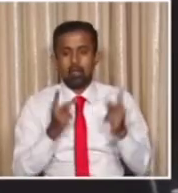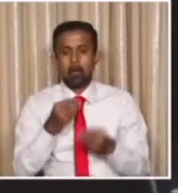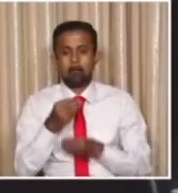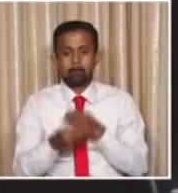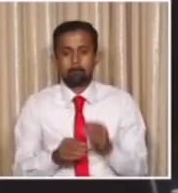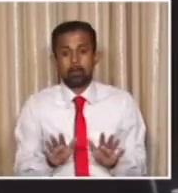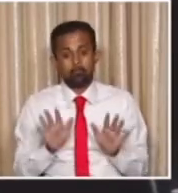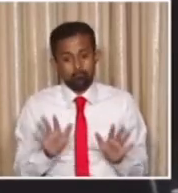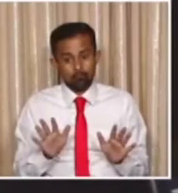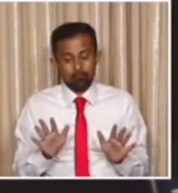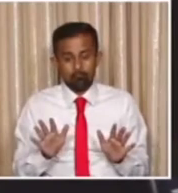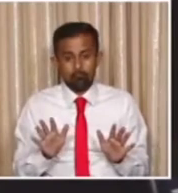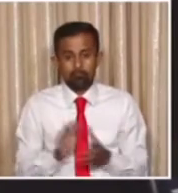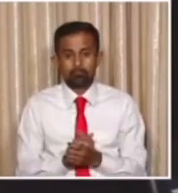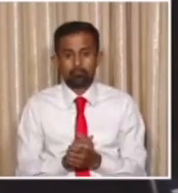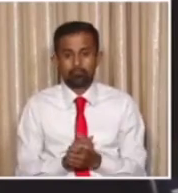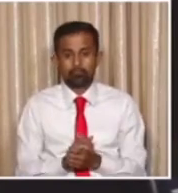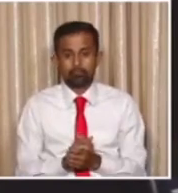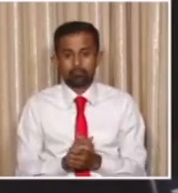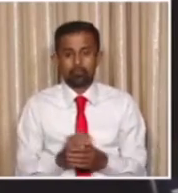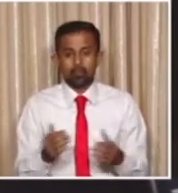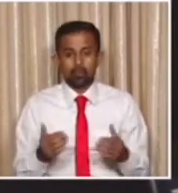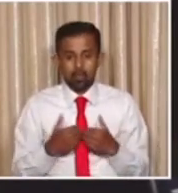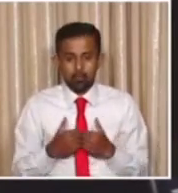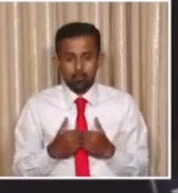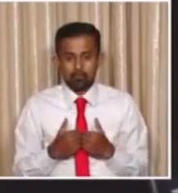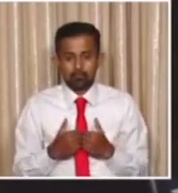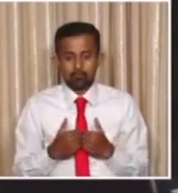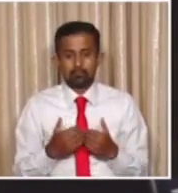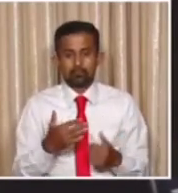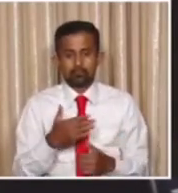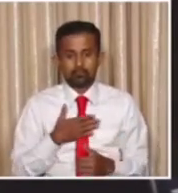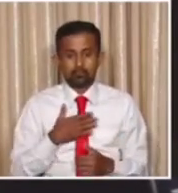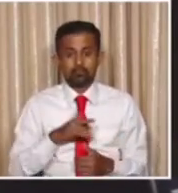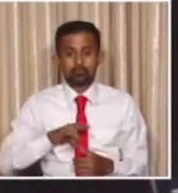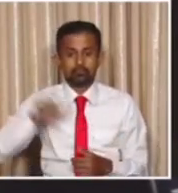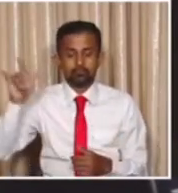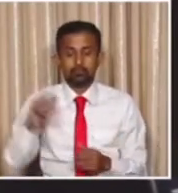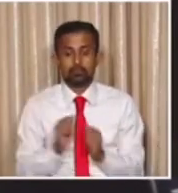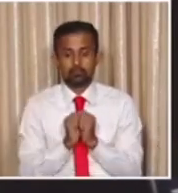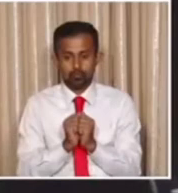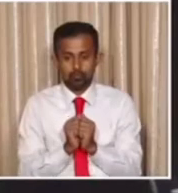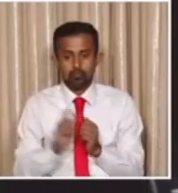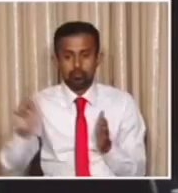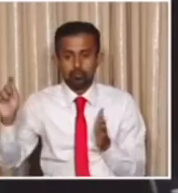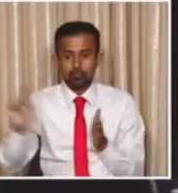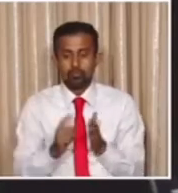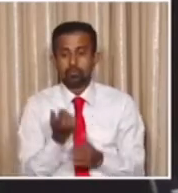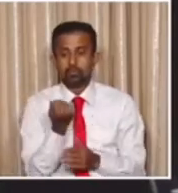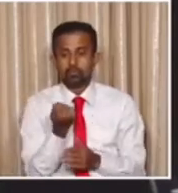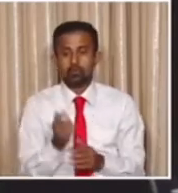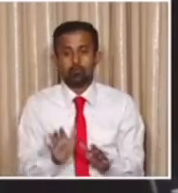ව්‍යාපාරයෙන් විතරක් එහෙම නැත්නම් අපි මොන හරි අපේ විදේශ ශ්‍රමිකයන් එවන ප්‍රේෂණ ටිකෙන්